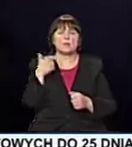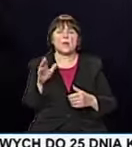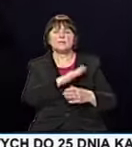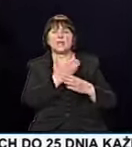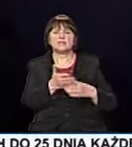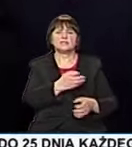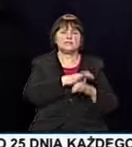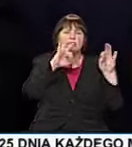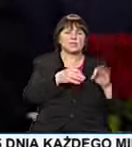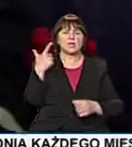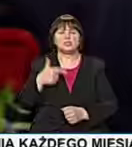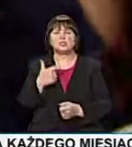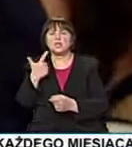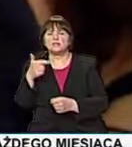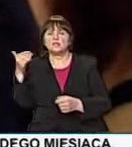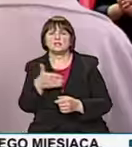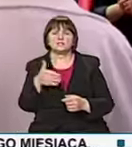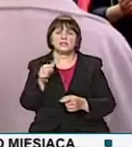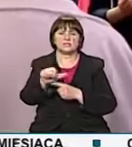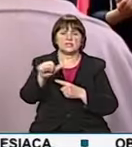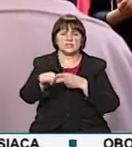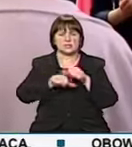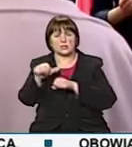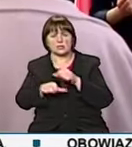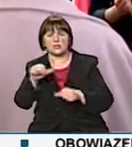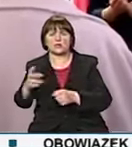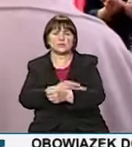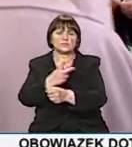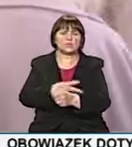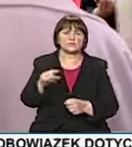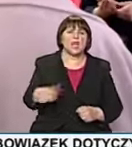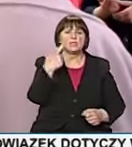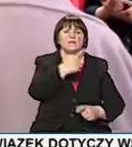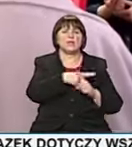pierwszy przyznano w czerwcu 2011 roku. Odznaczenie otrzymało ponad 2,5 tysiąca osób.